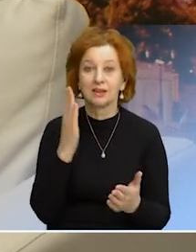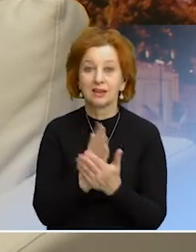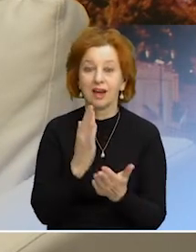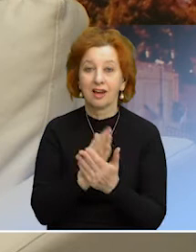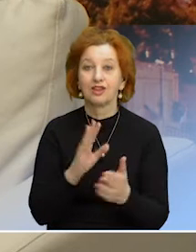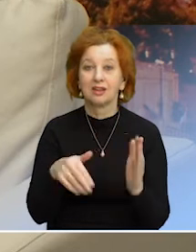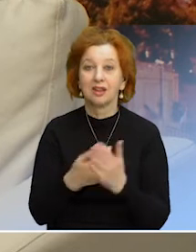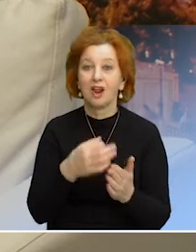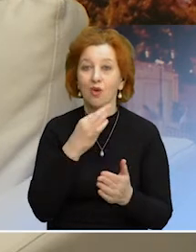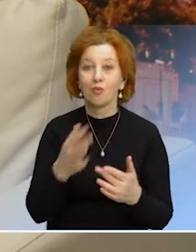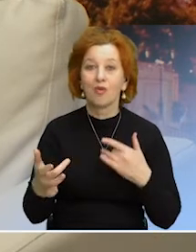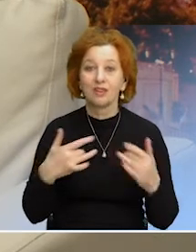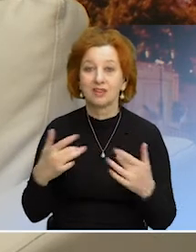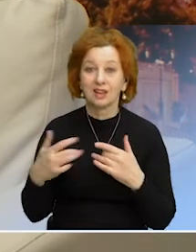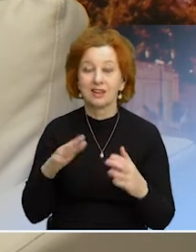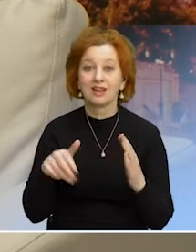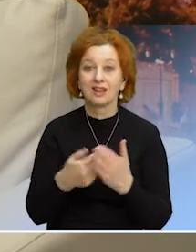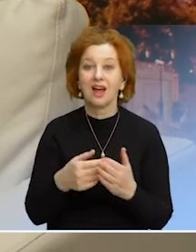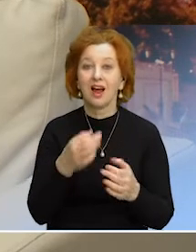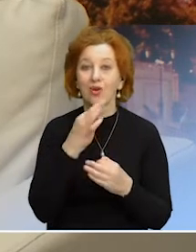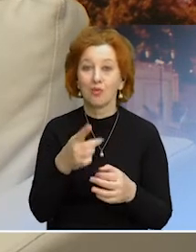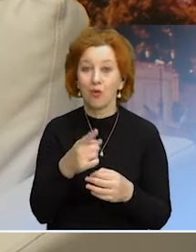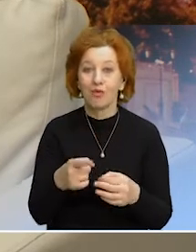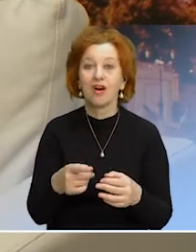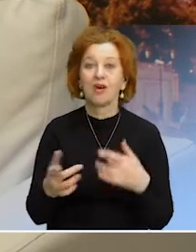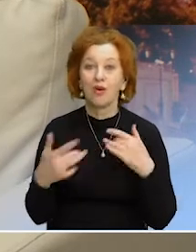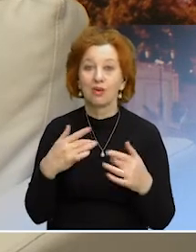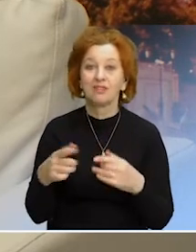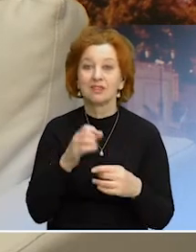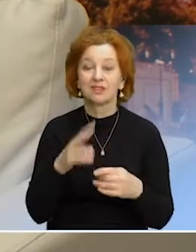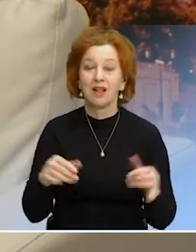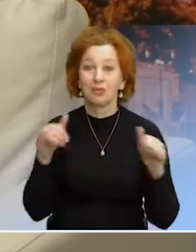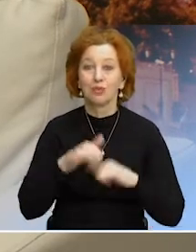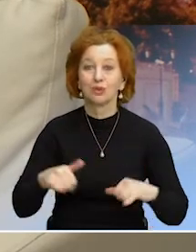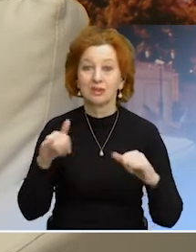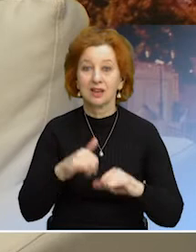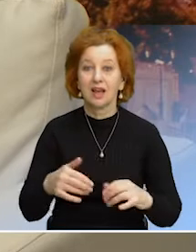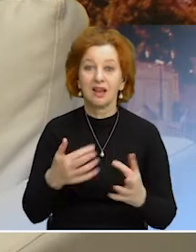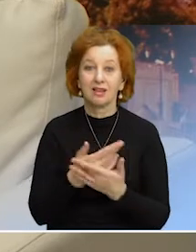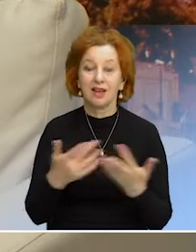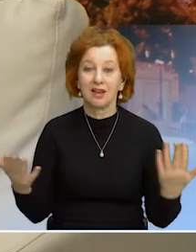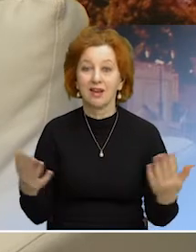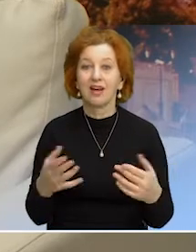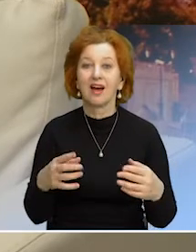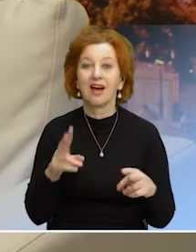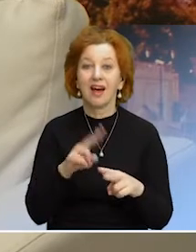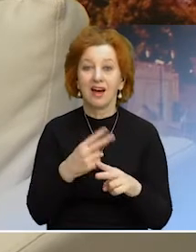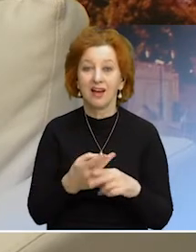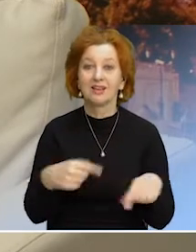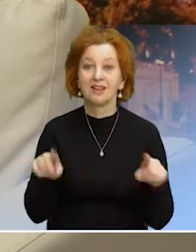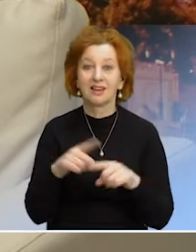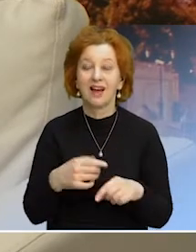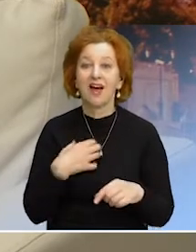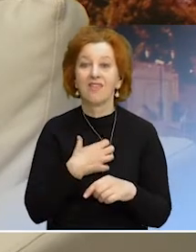Значимость пушкинской карты для любого театра и для любого вот, учреждения культуры, концертного зала, музея и так далее. Ну, это